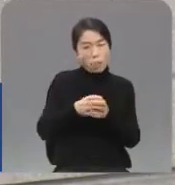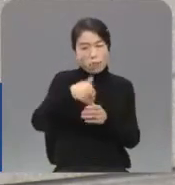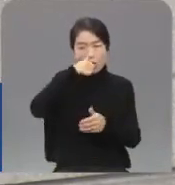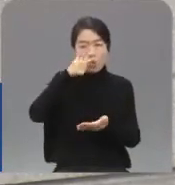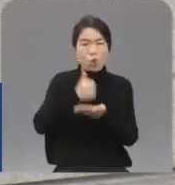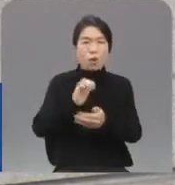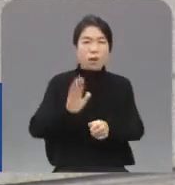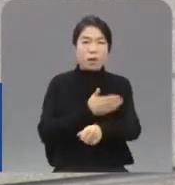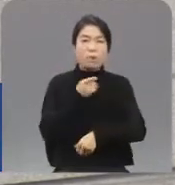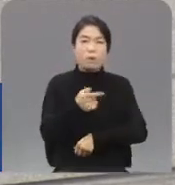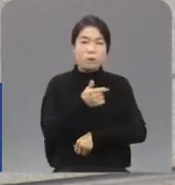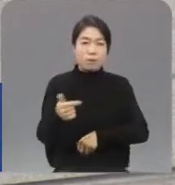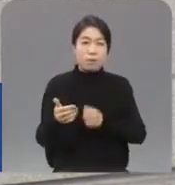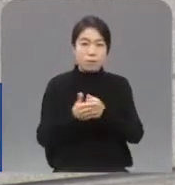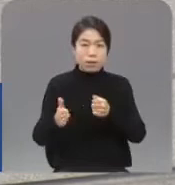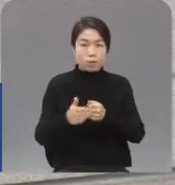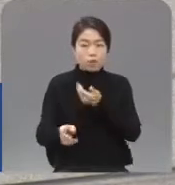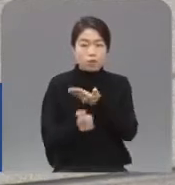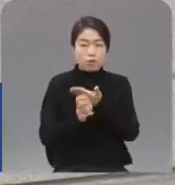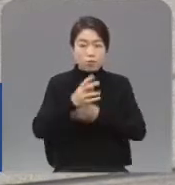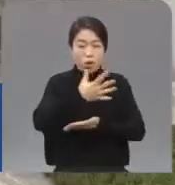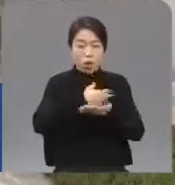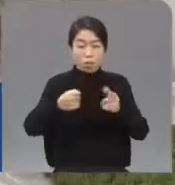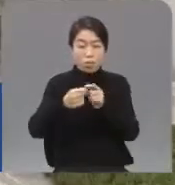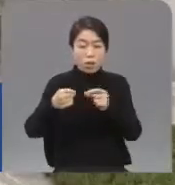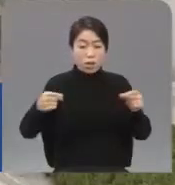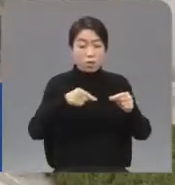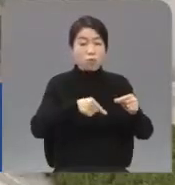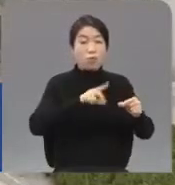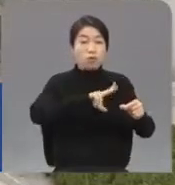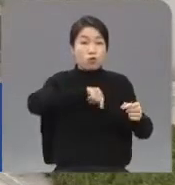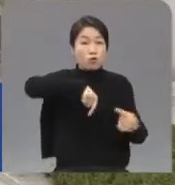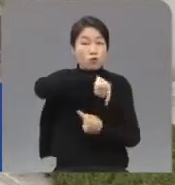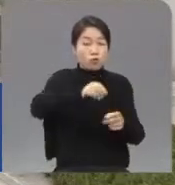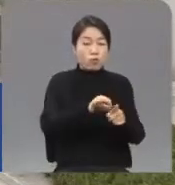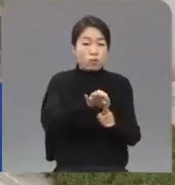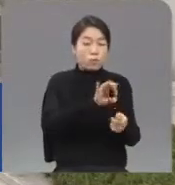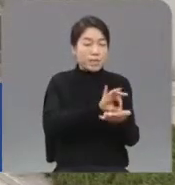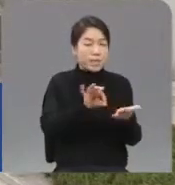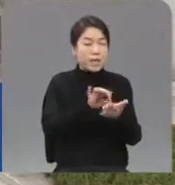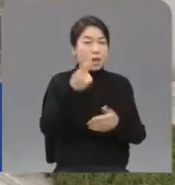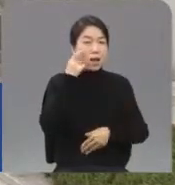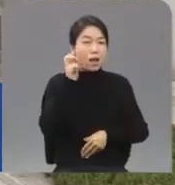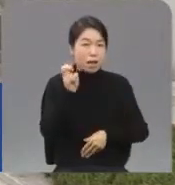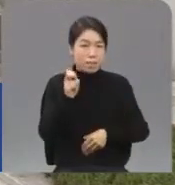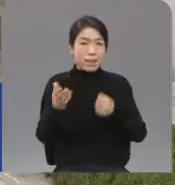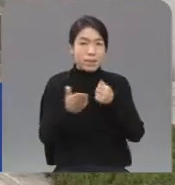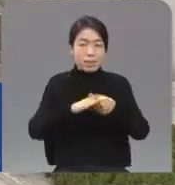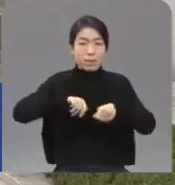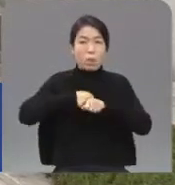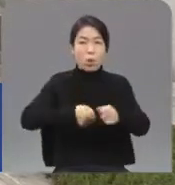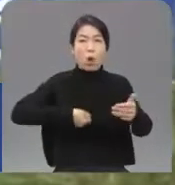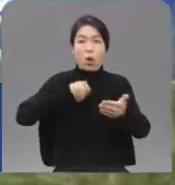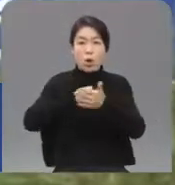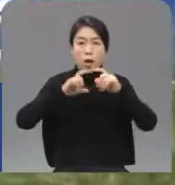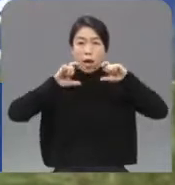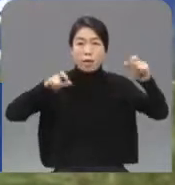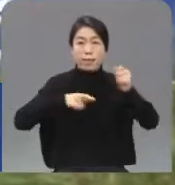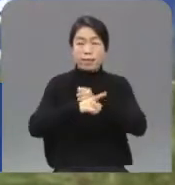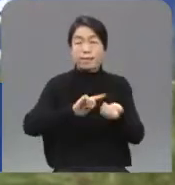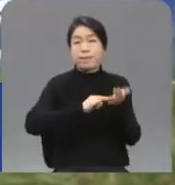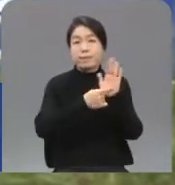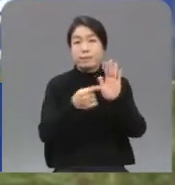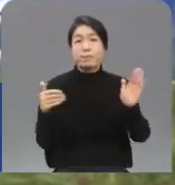않다며 확시가 부정하게 타낸 금액의 일부를 의원실 운영 경비로 쓴 것으로 보이는 점 등을 고려했다고 선고이유를